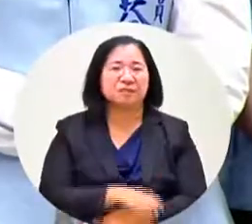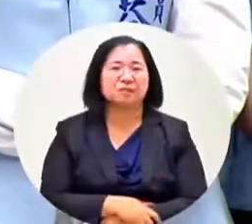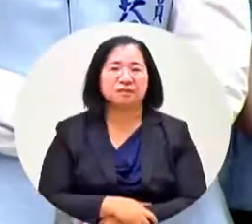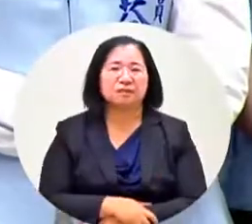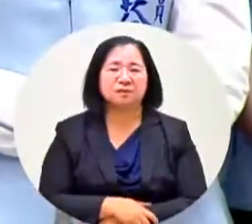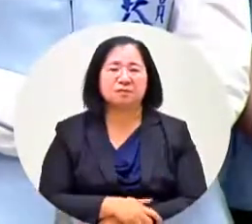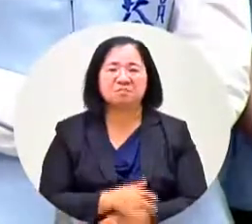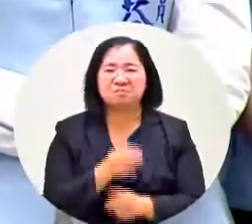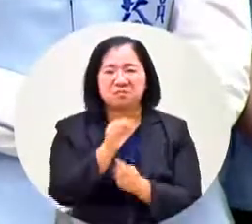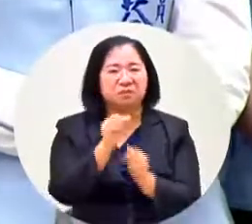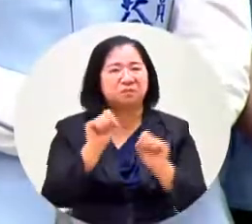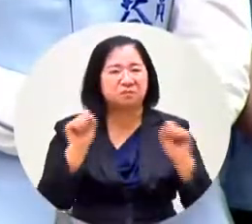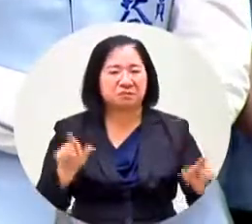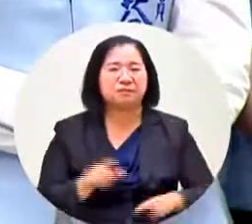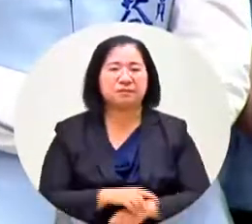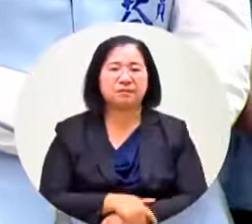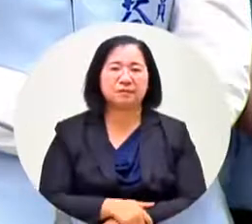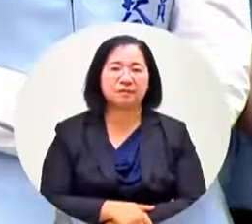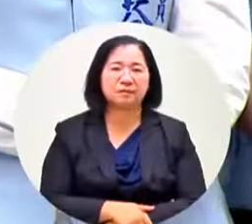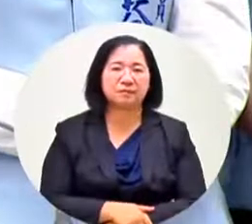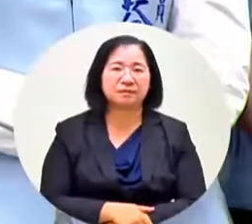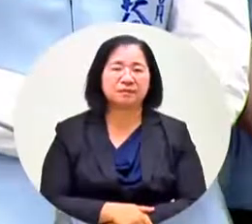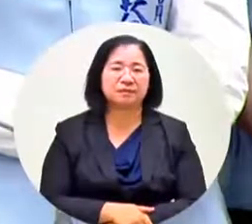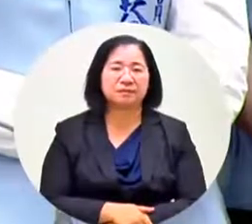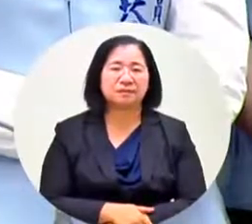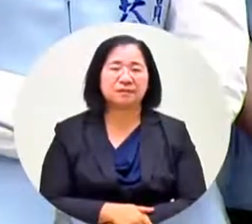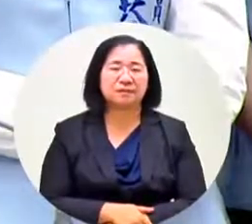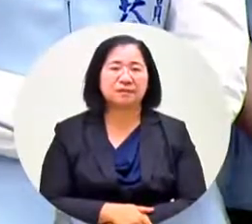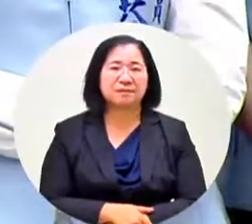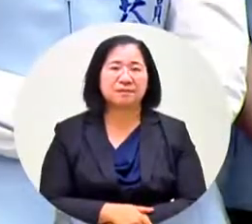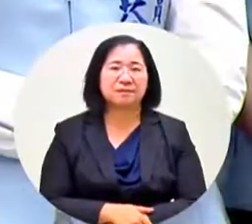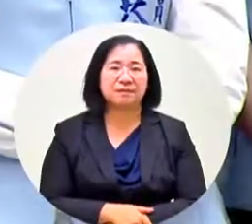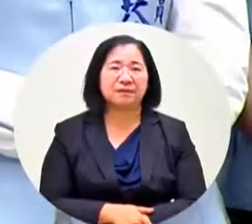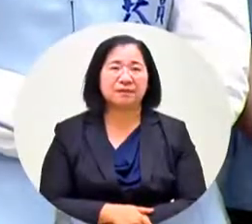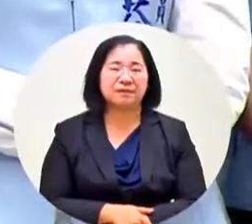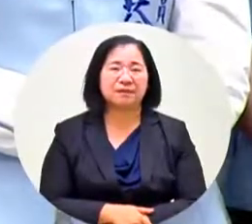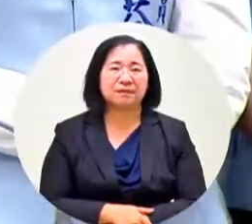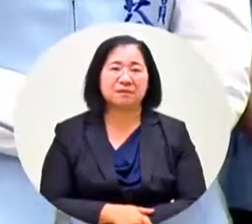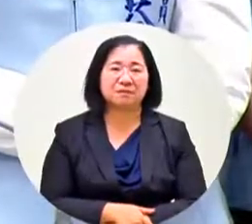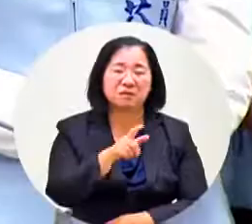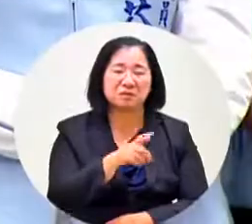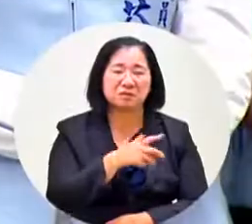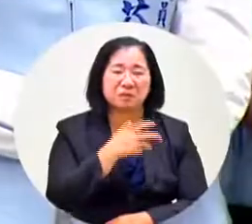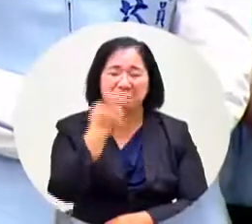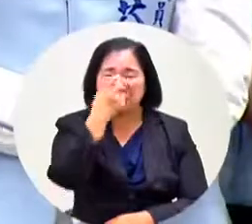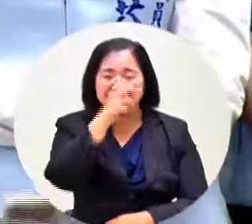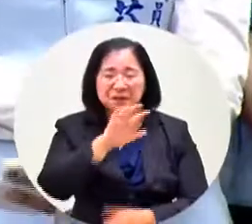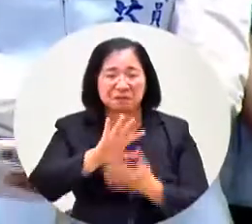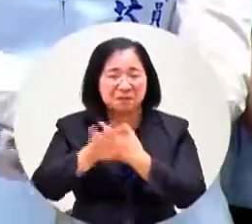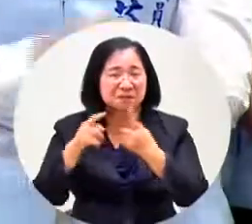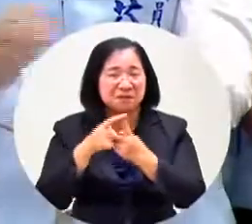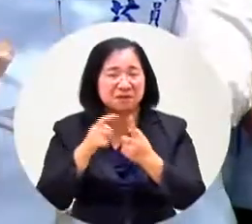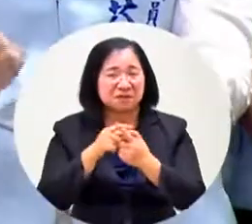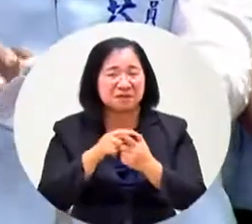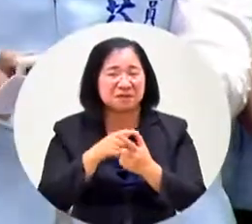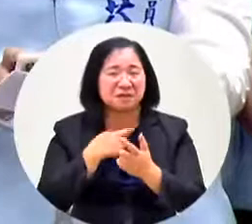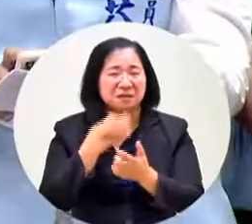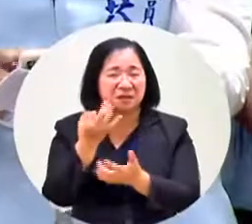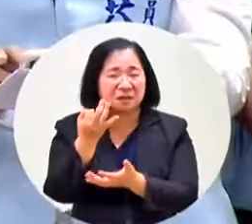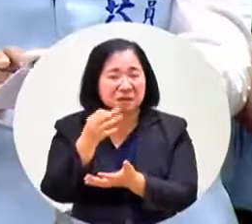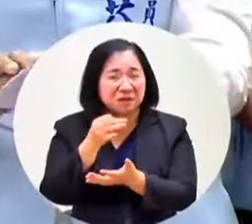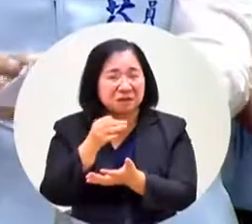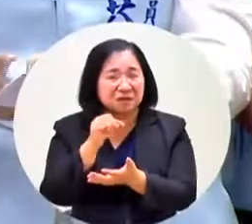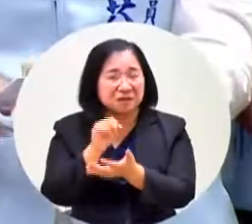对，干部局长。赵建桥，你的疏失伫底，敢有去质询过？敢有去就责过？